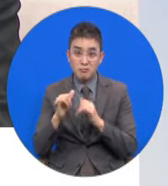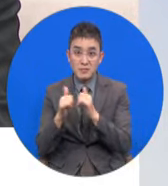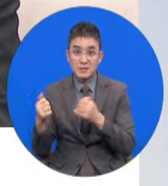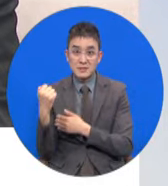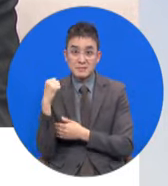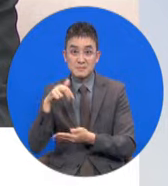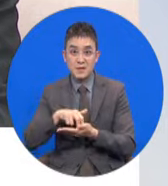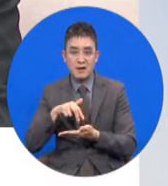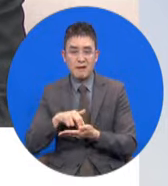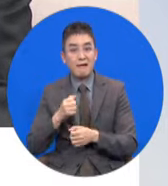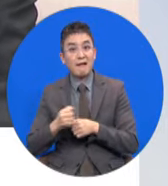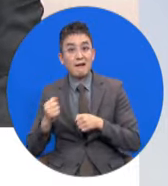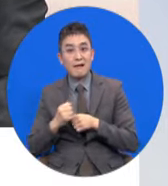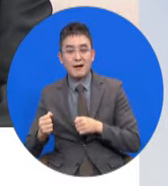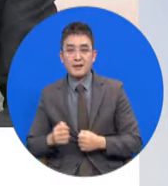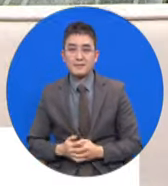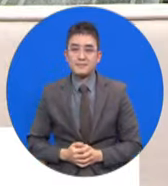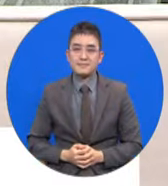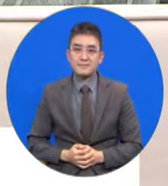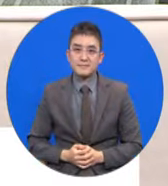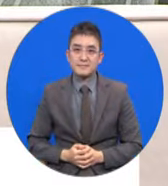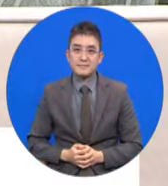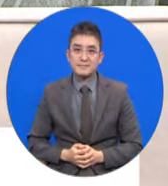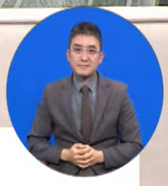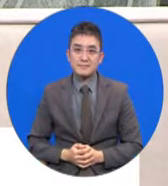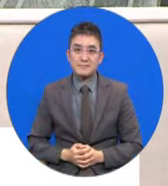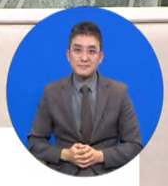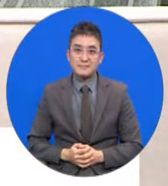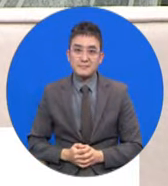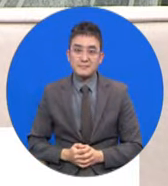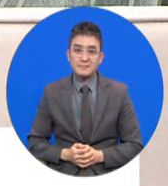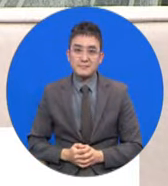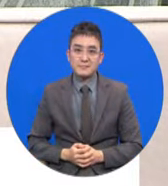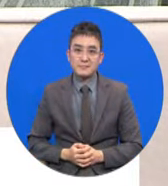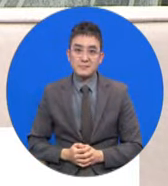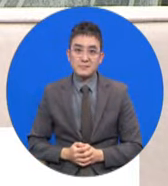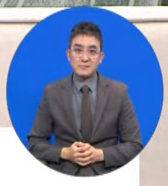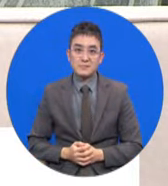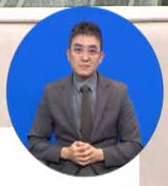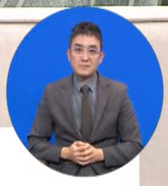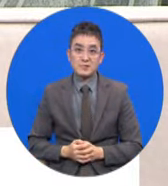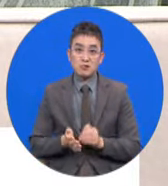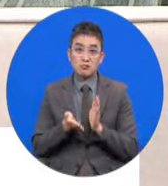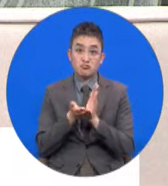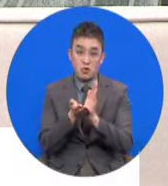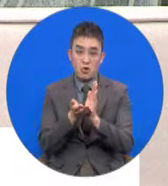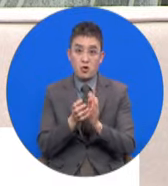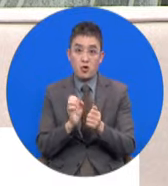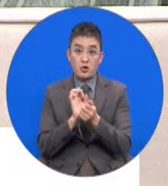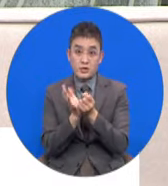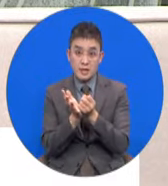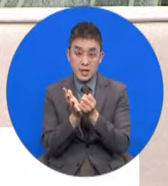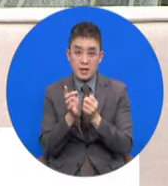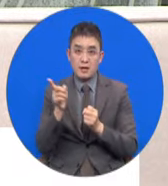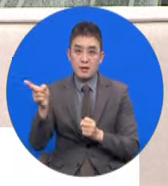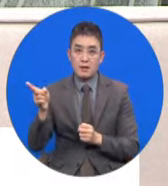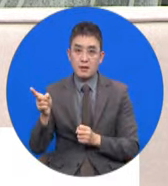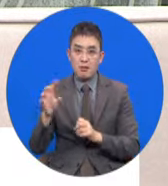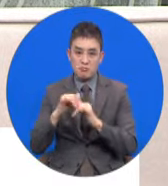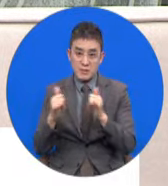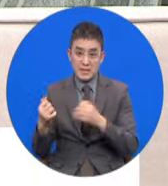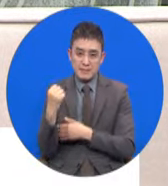입장에서는요. 예. 사실 뭐 마지막 뒷심에 의해서 수영과 해운대가 국민의힘이 가져갈 수도 있습니다.